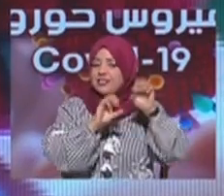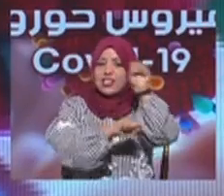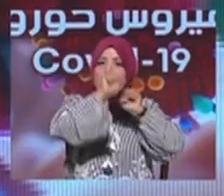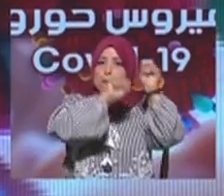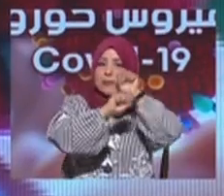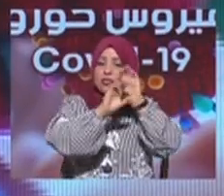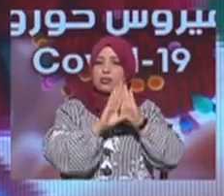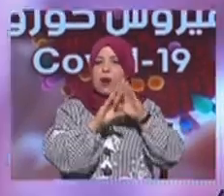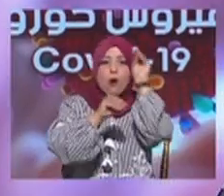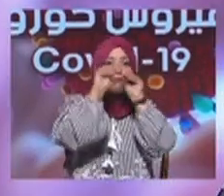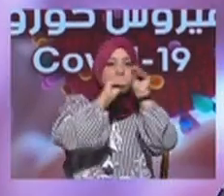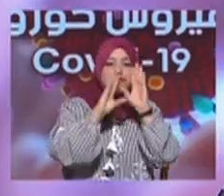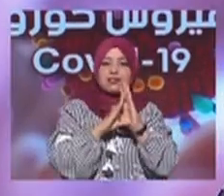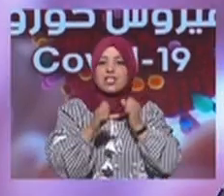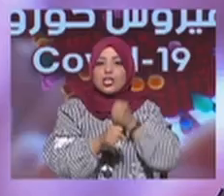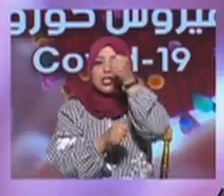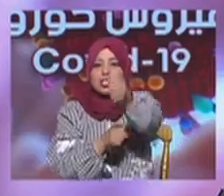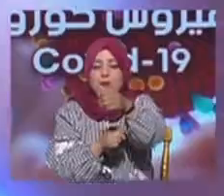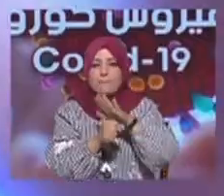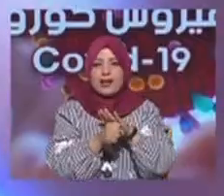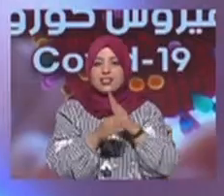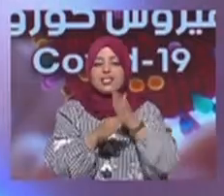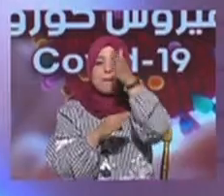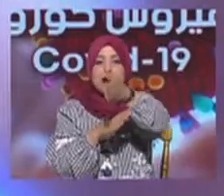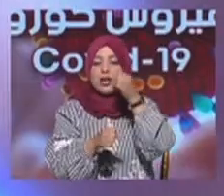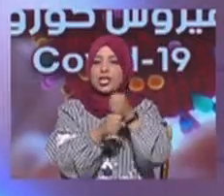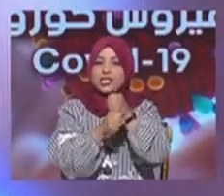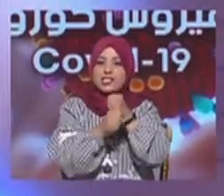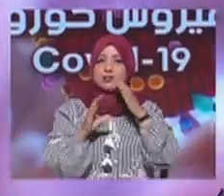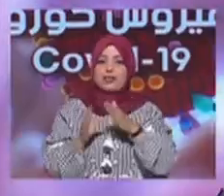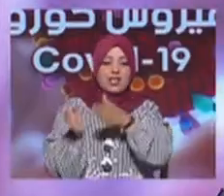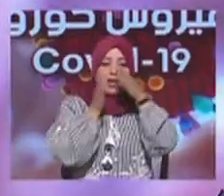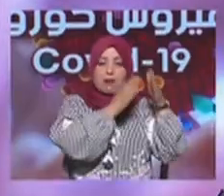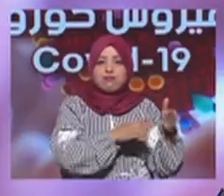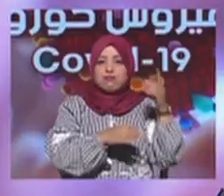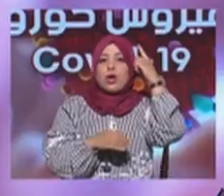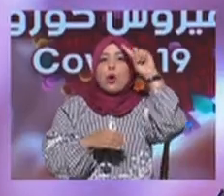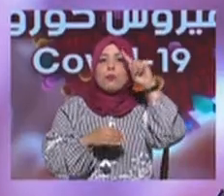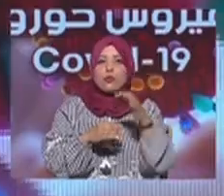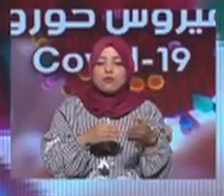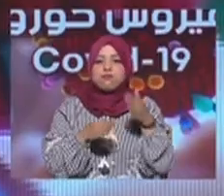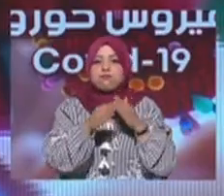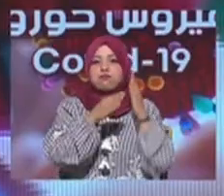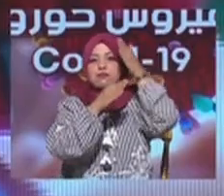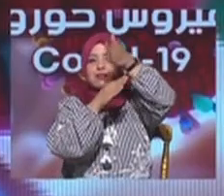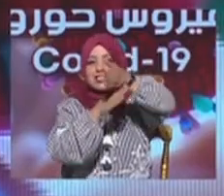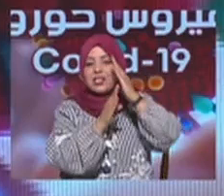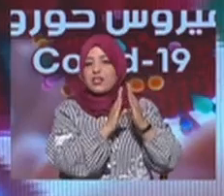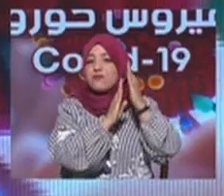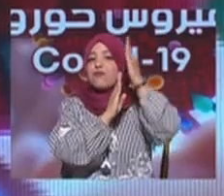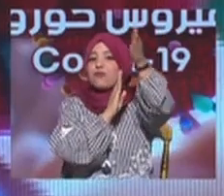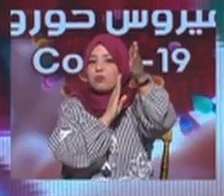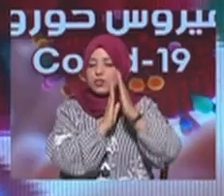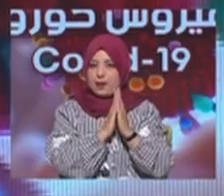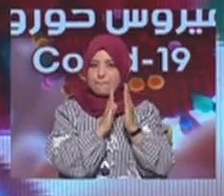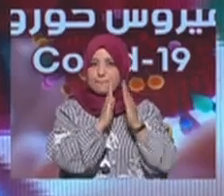اكيد باش توصل لحاجه، معناها اكيد عندك، كان عندك معناها لا سيرتيتود انك توصل اي. دونك هي شجعتني باش انا نقوم